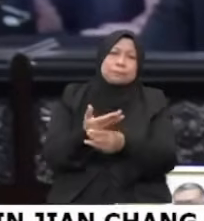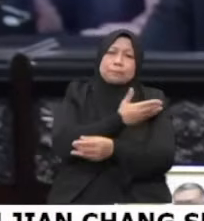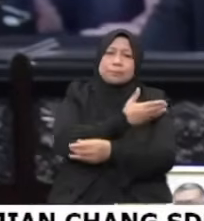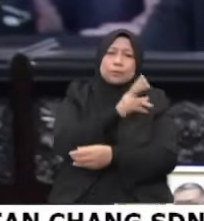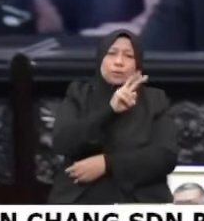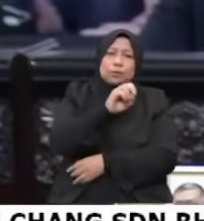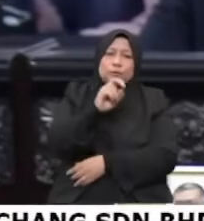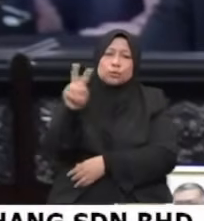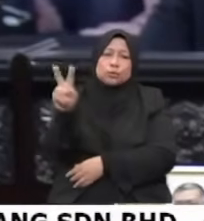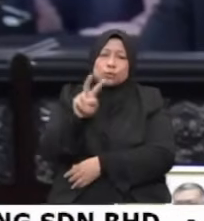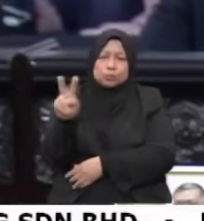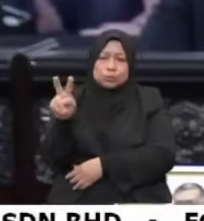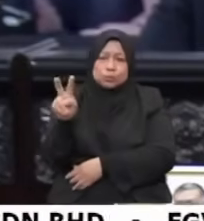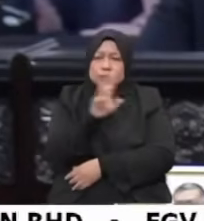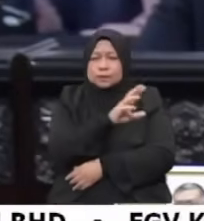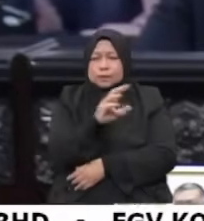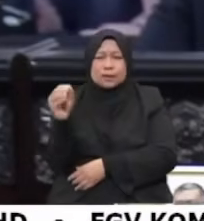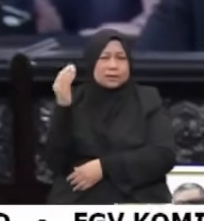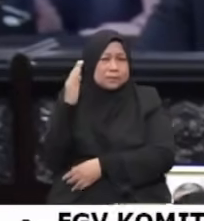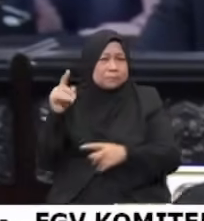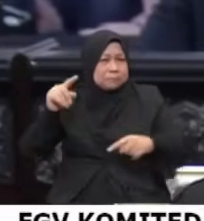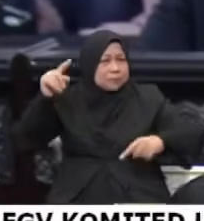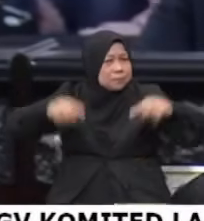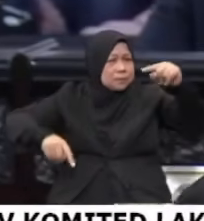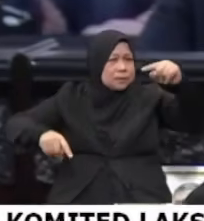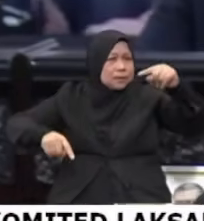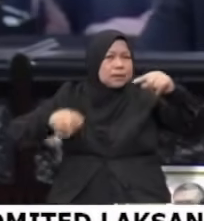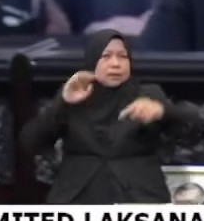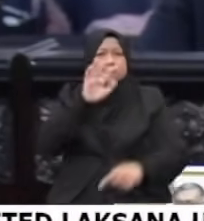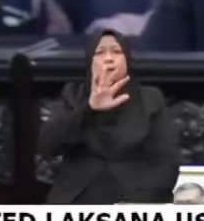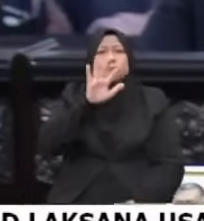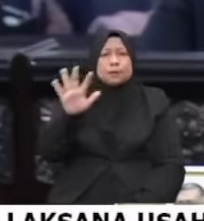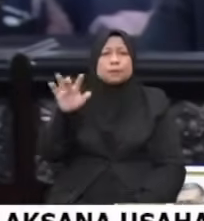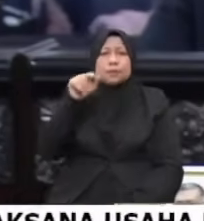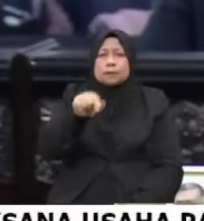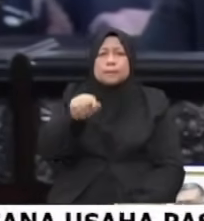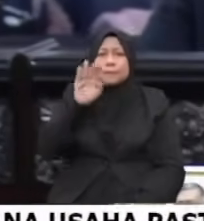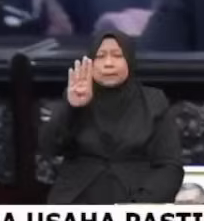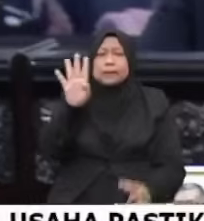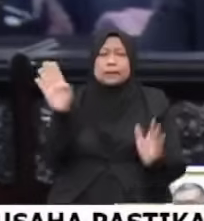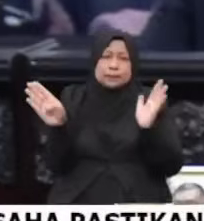pada 2022 dengan perbezaan kira kira5